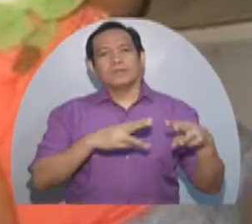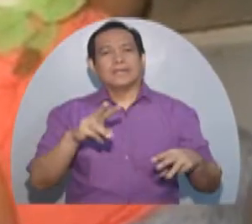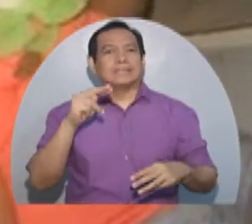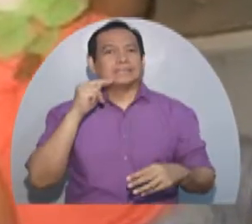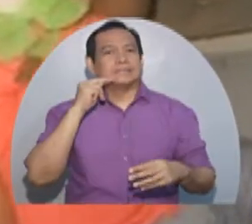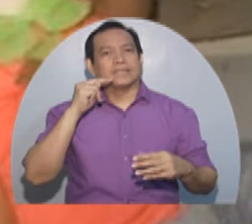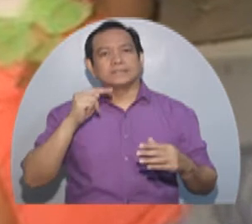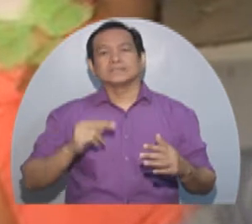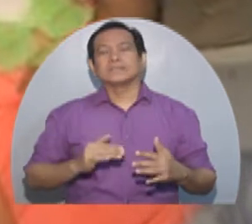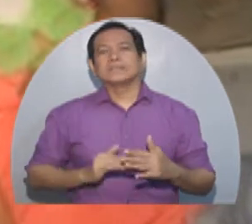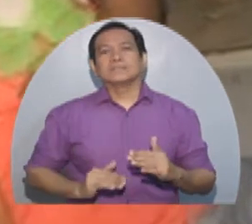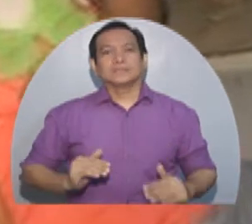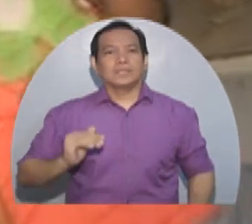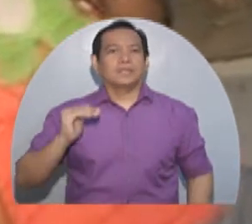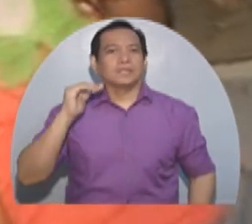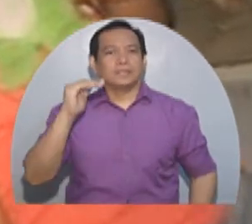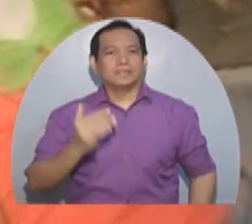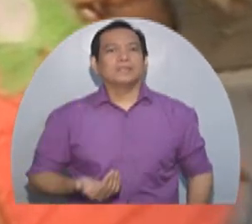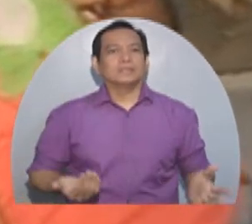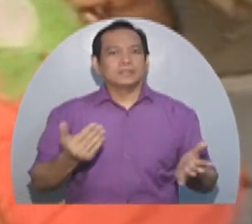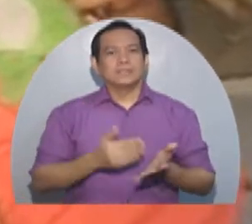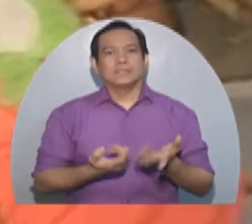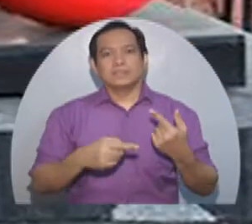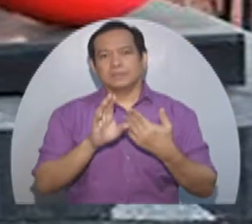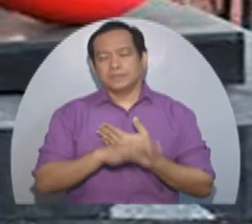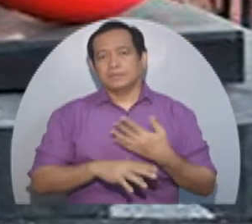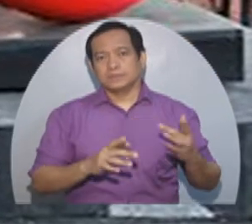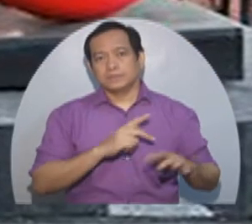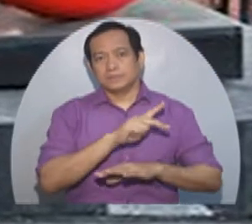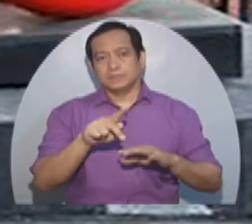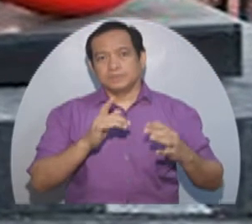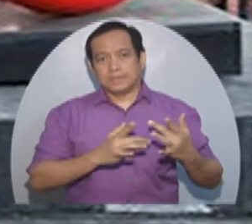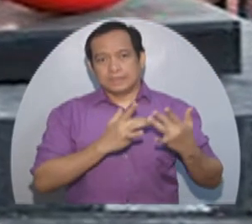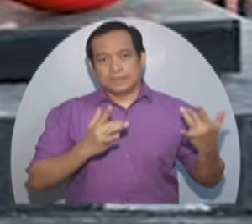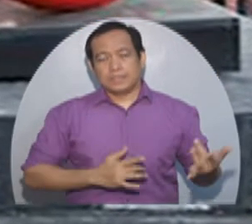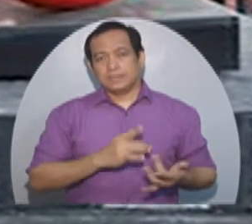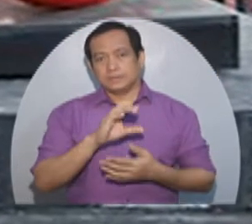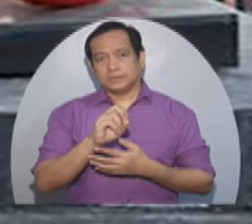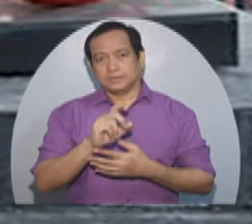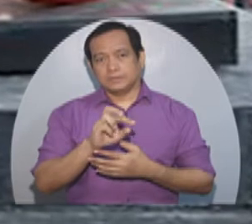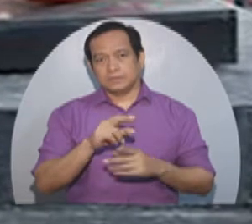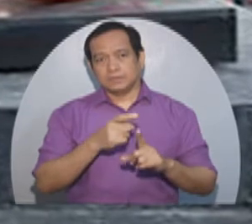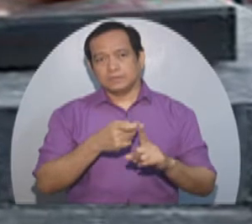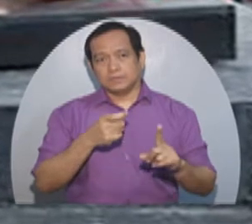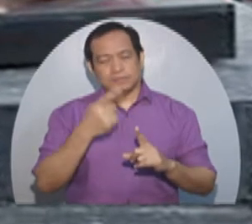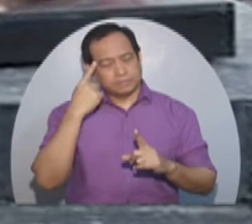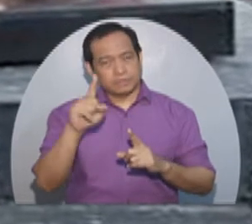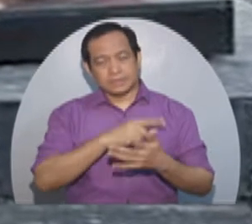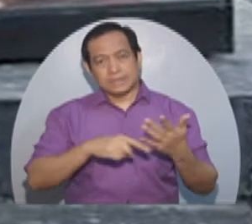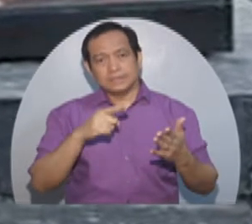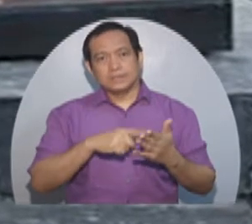Habang lumalaki si Net Sherane Sugilon, ay pabalik-balik siya sa Philippine Heart Center para sa kanyang congenital heart